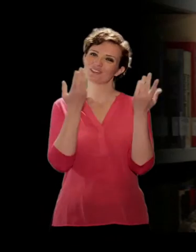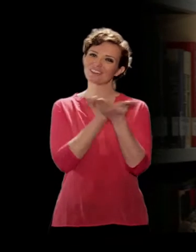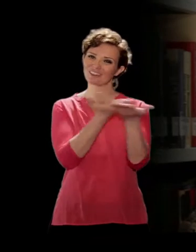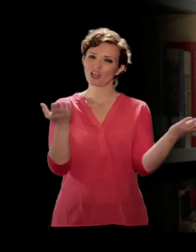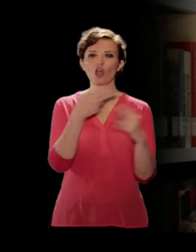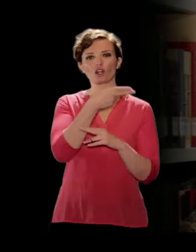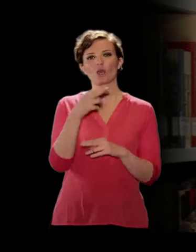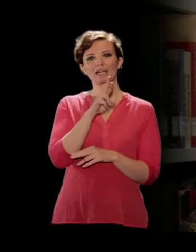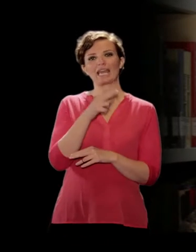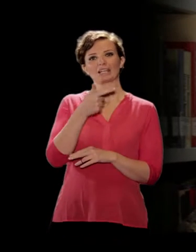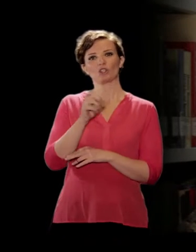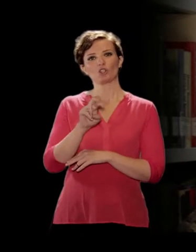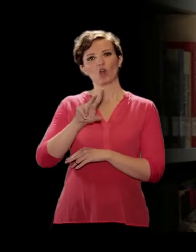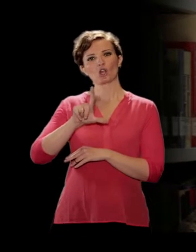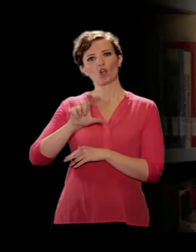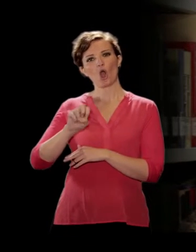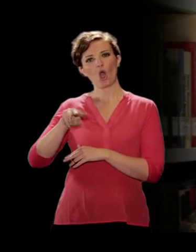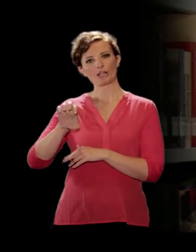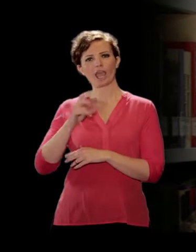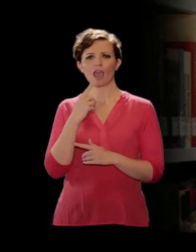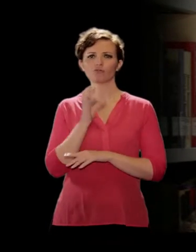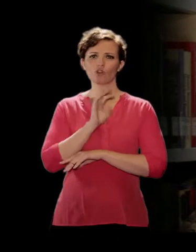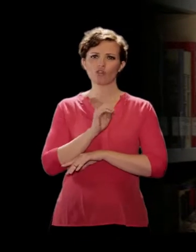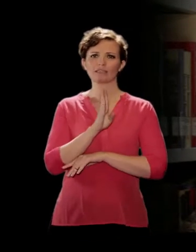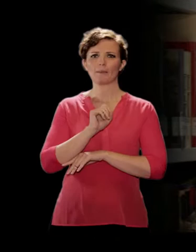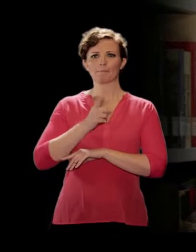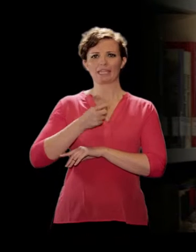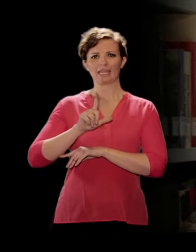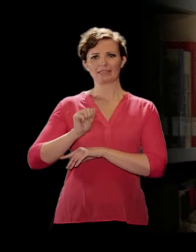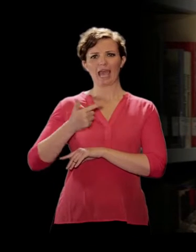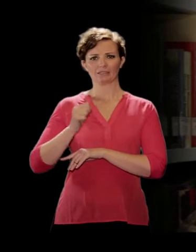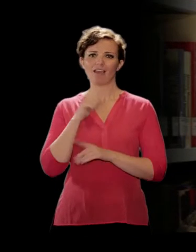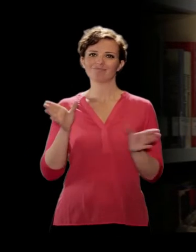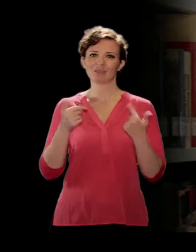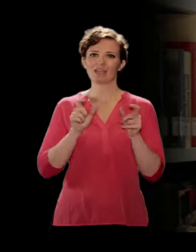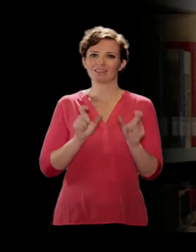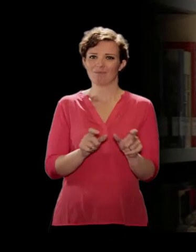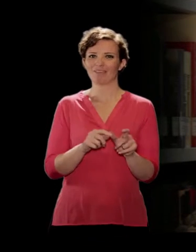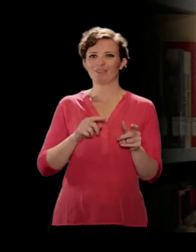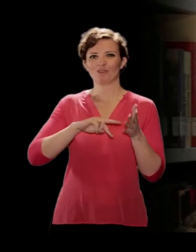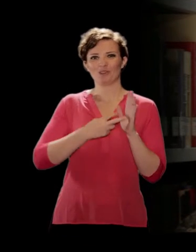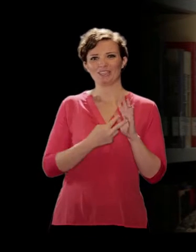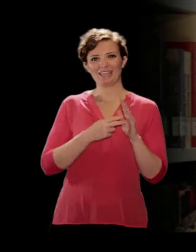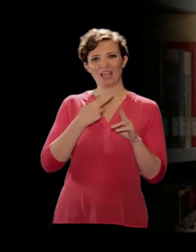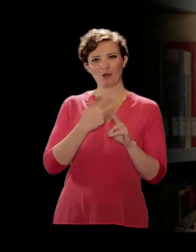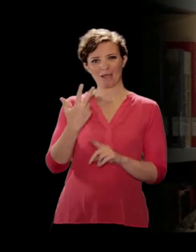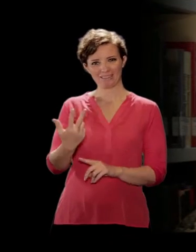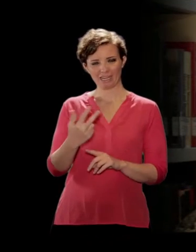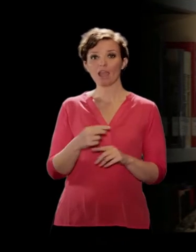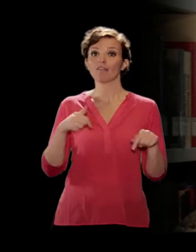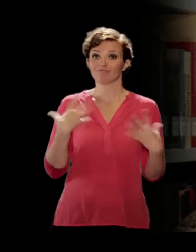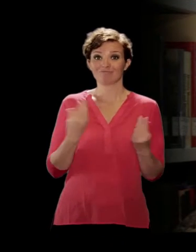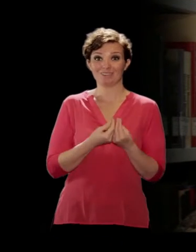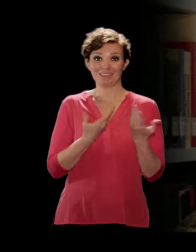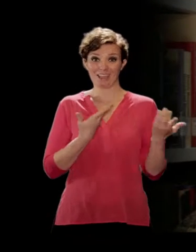Buongiorno a tutti, mi chiamo Riccardo Dorlone, sono un docente di Big Data presso il Dipartimento di Ingegneria dell'Università Roma 3. Sono